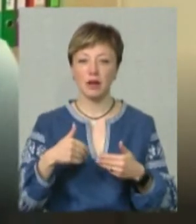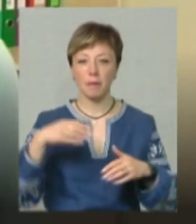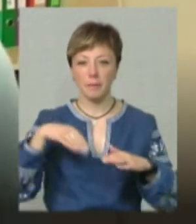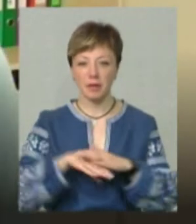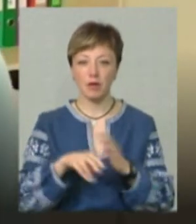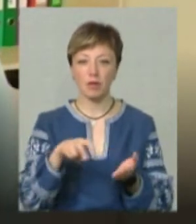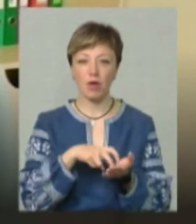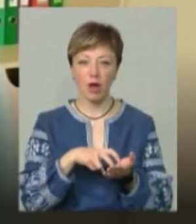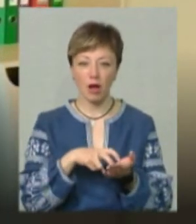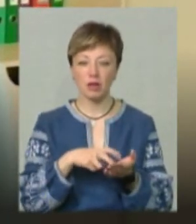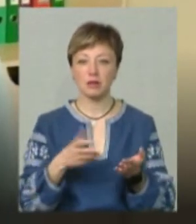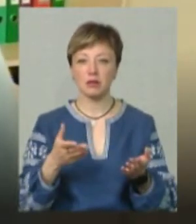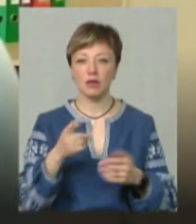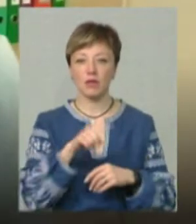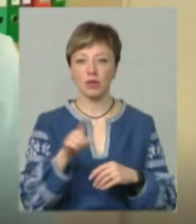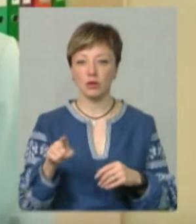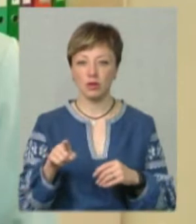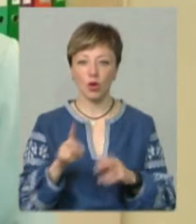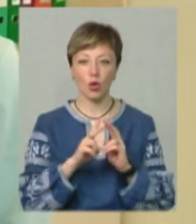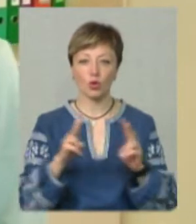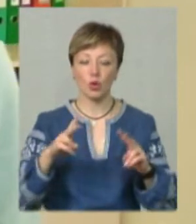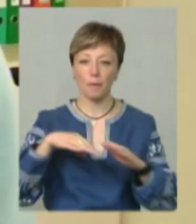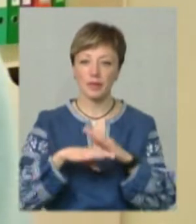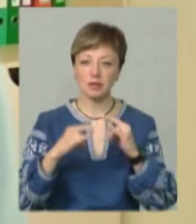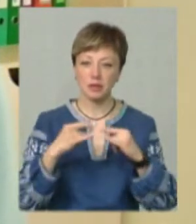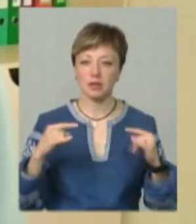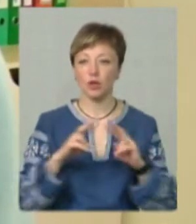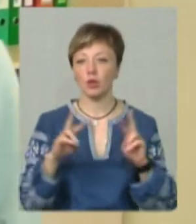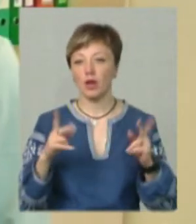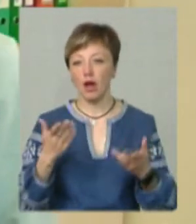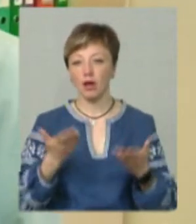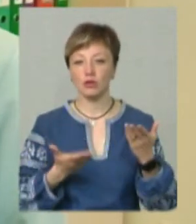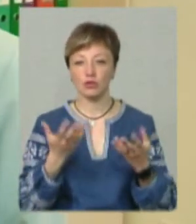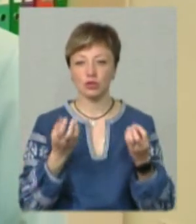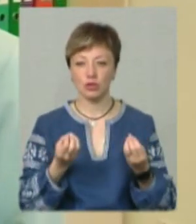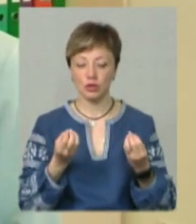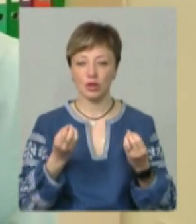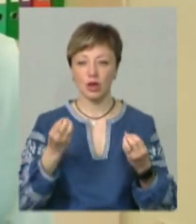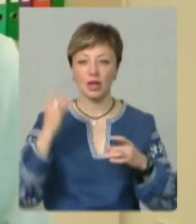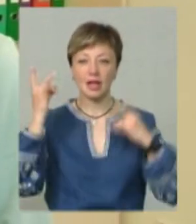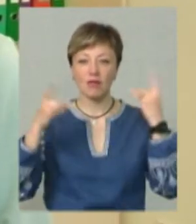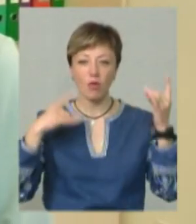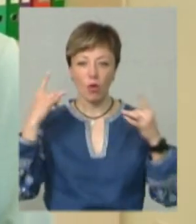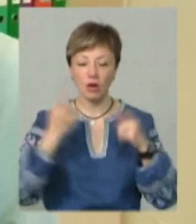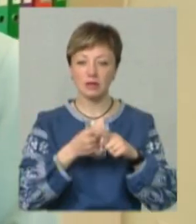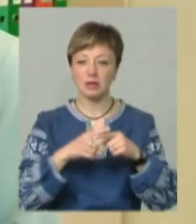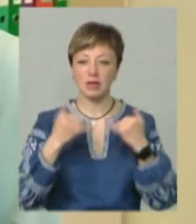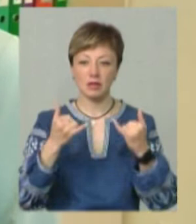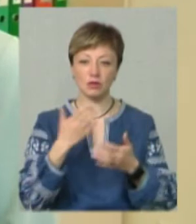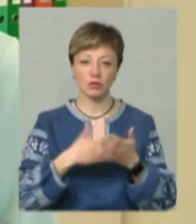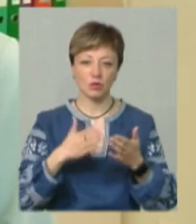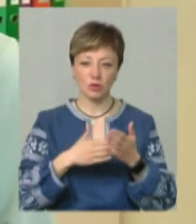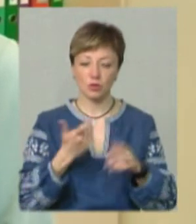вони боялися, вони хто під стіл, хто як, якщо ще повітряна тривога, то це для них зовсім,